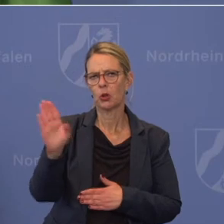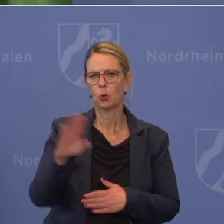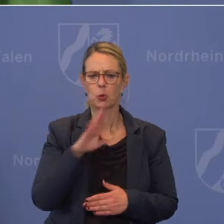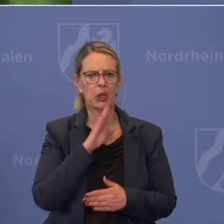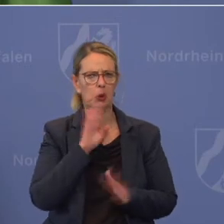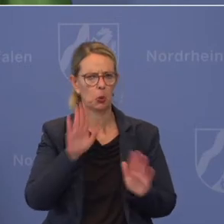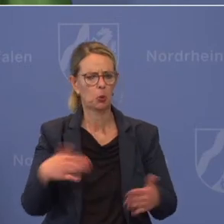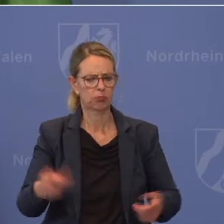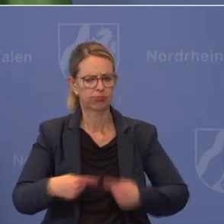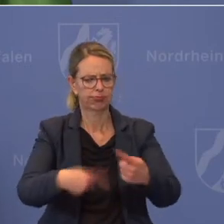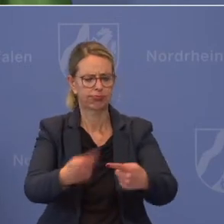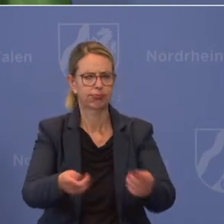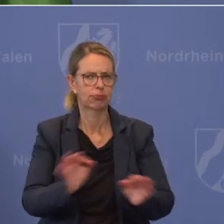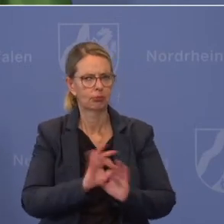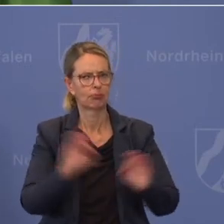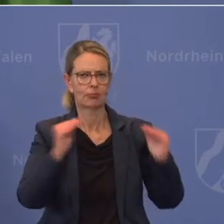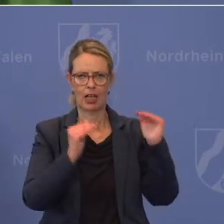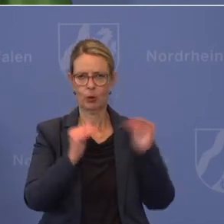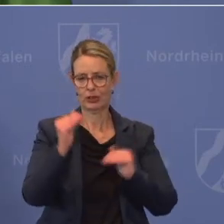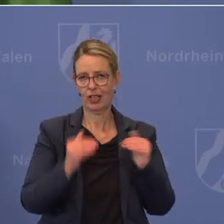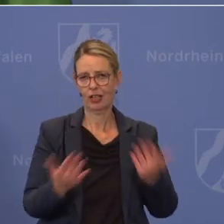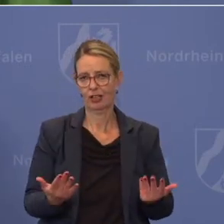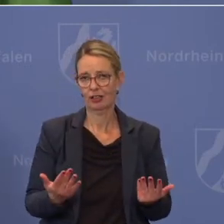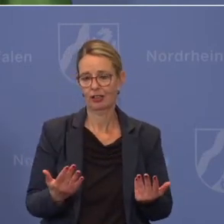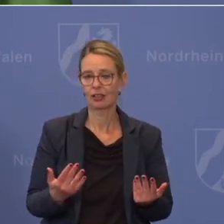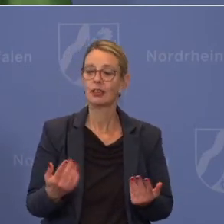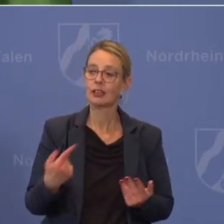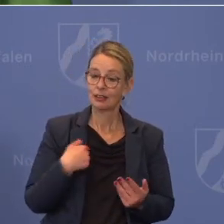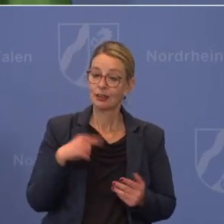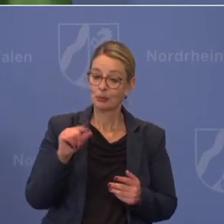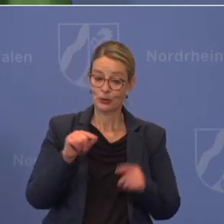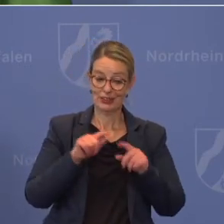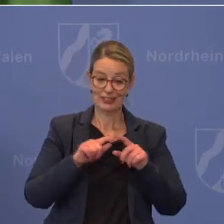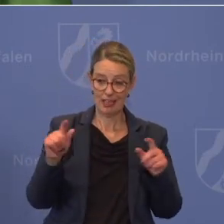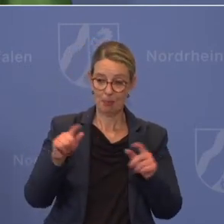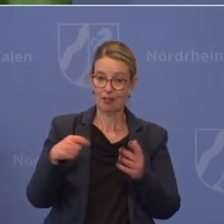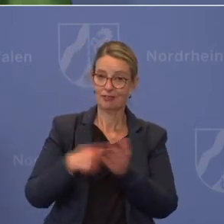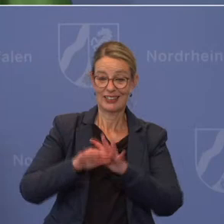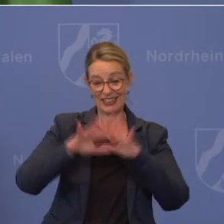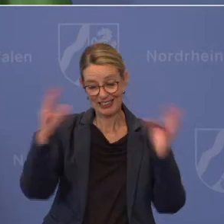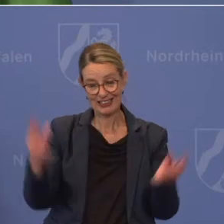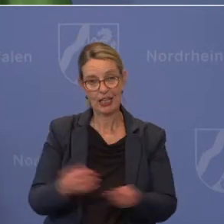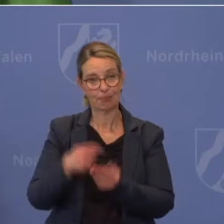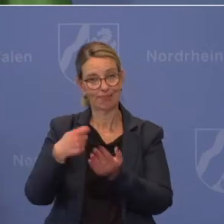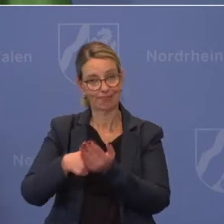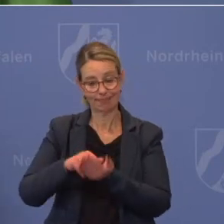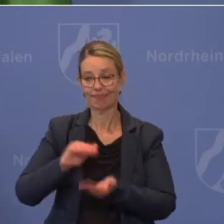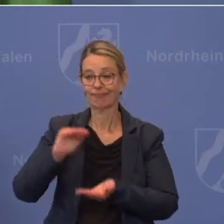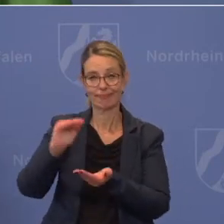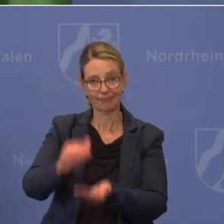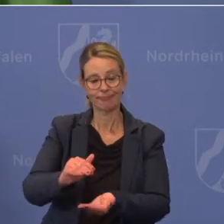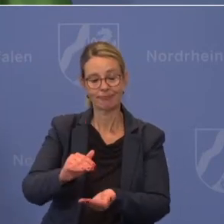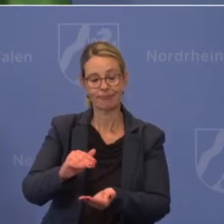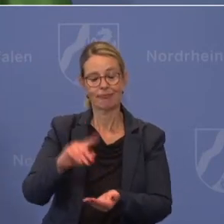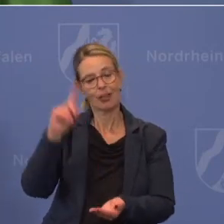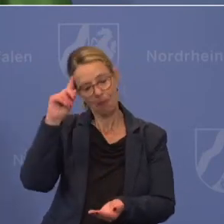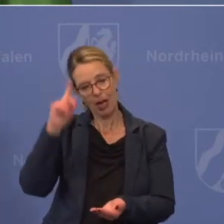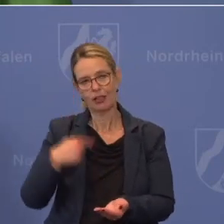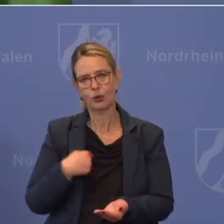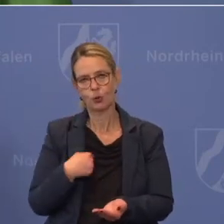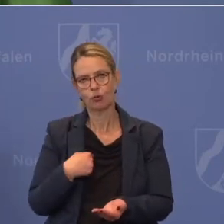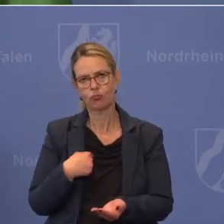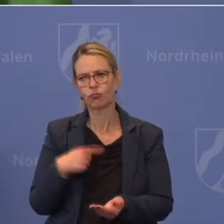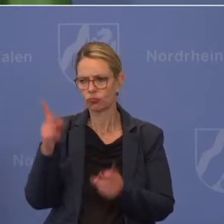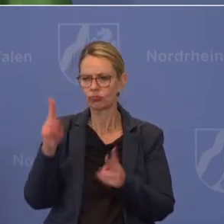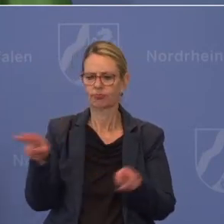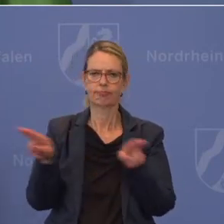wirksam beleben könne. Wir sind also auch an dieser Stelle, was das Gesamtvolumen anbetrifft, der Meinung, dass das